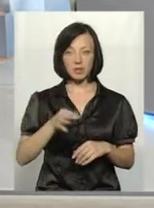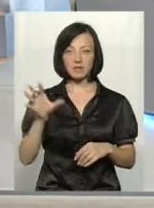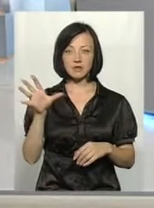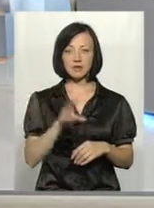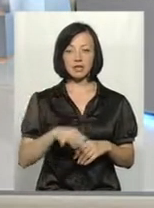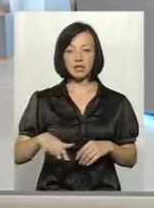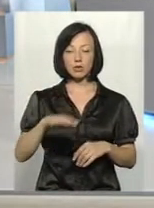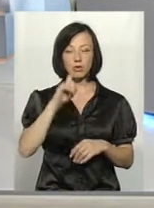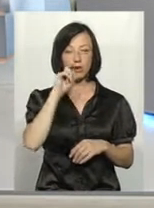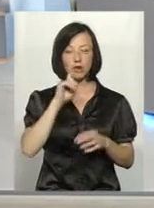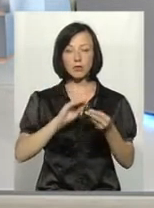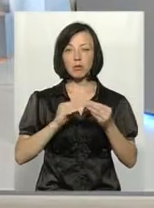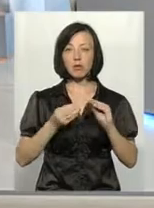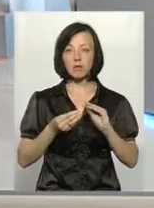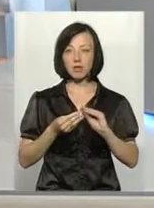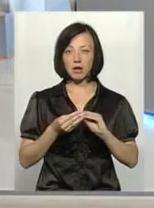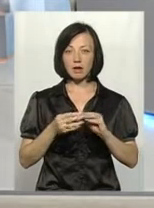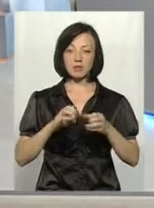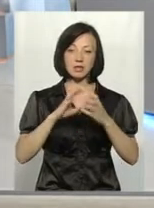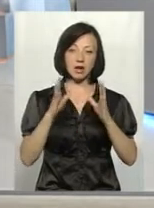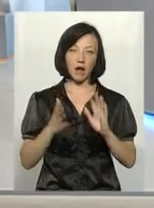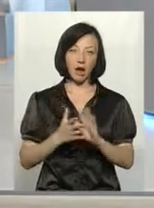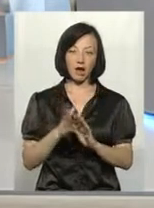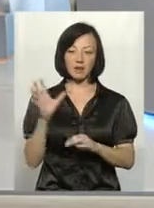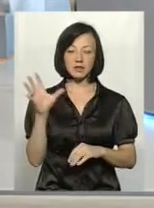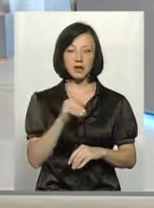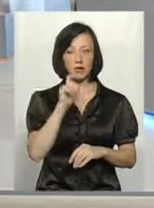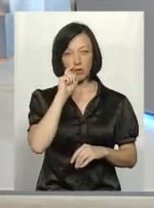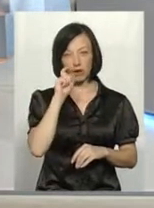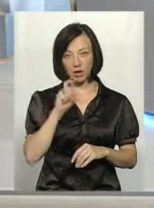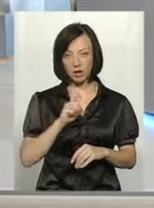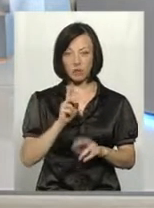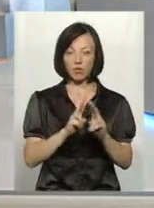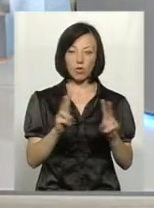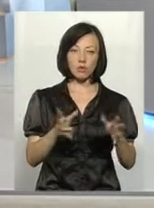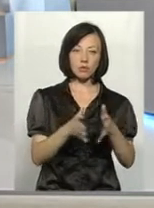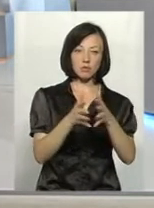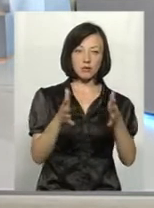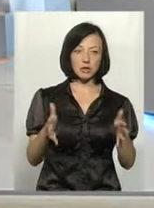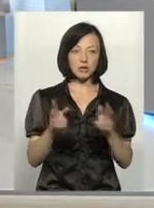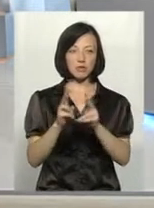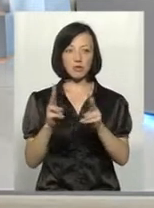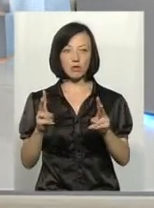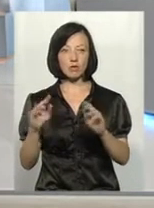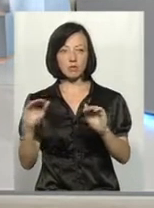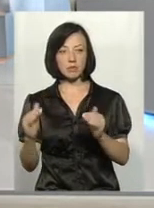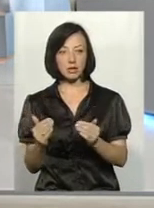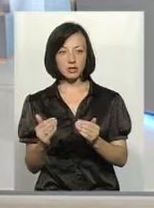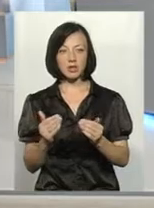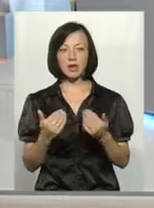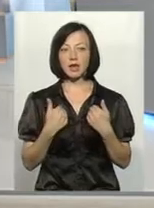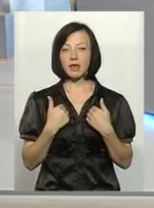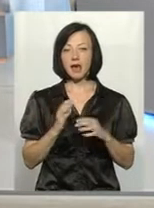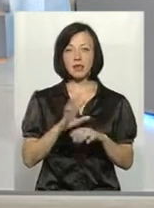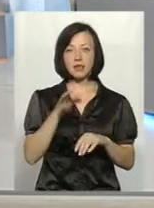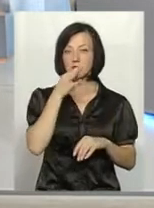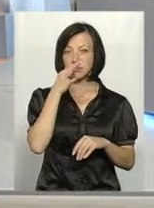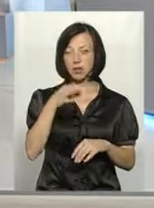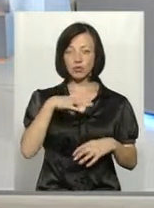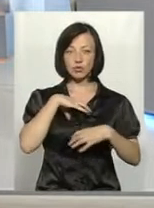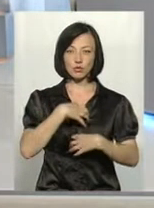України. І проблеми вони загальні для всієї України. В когось більше, в когось менше. Ну, я не скажу, що він такий сумний